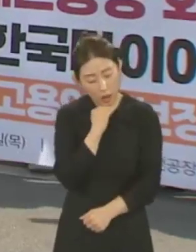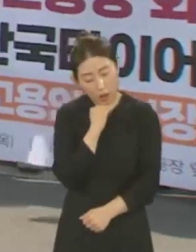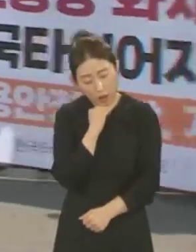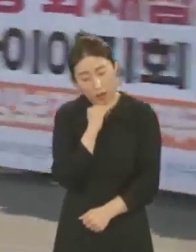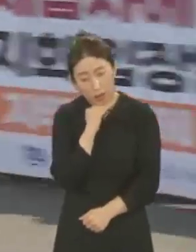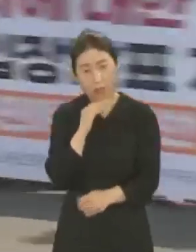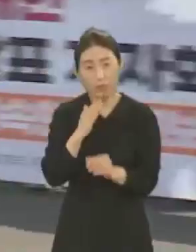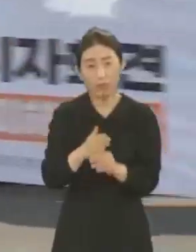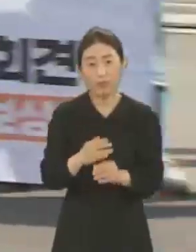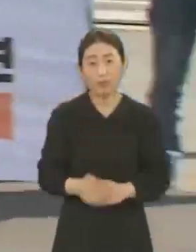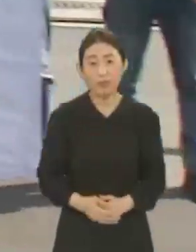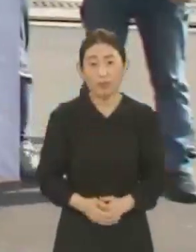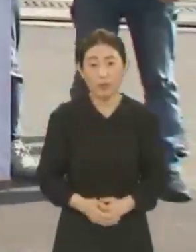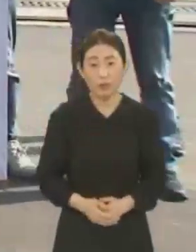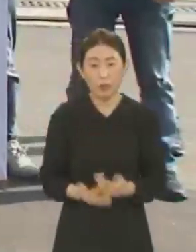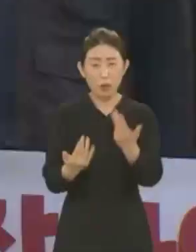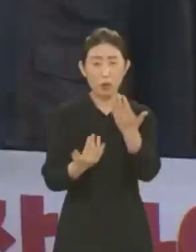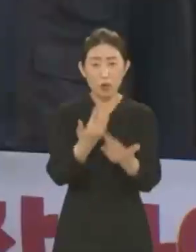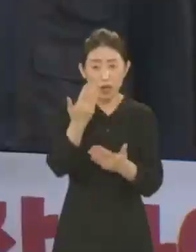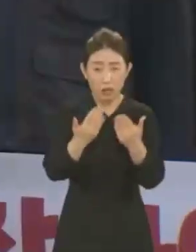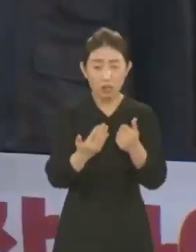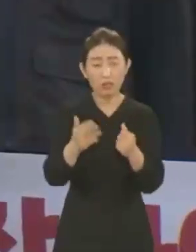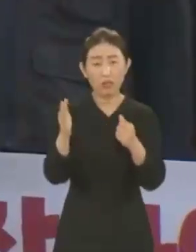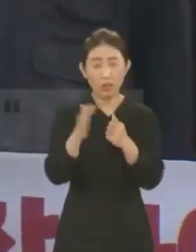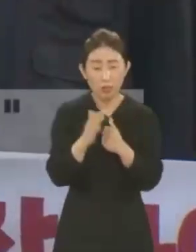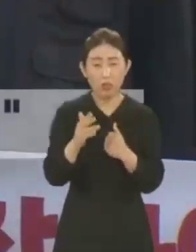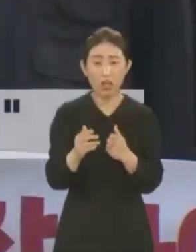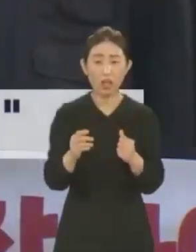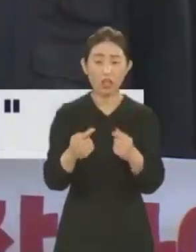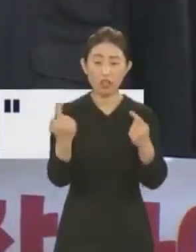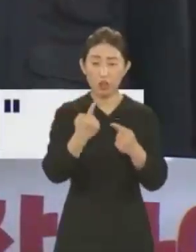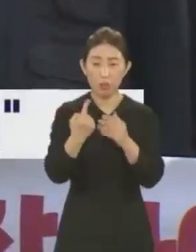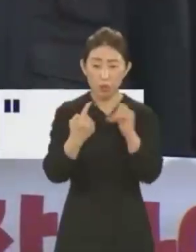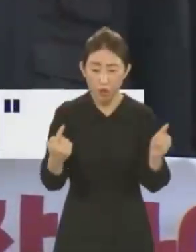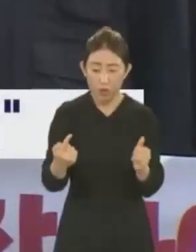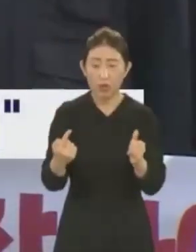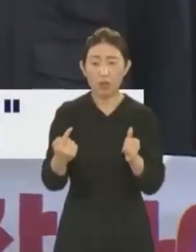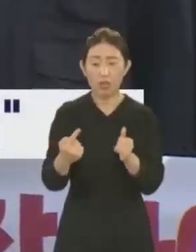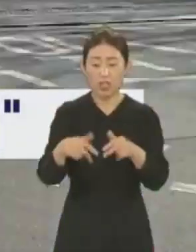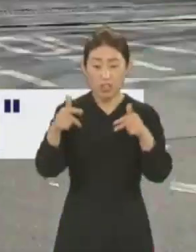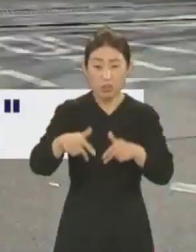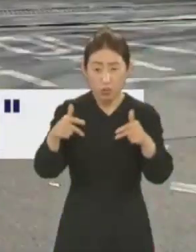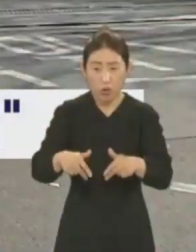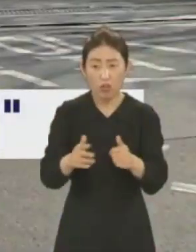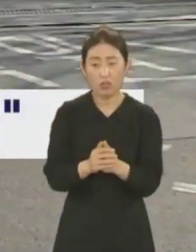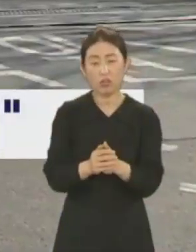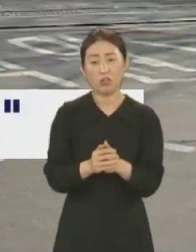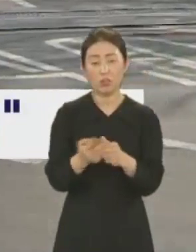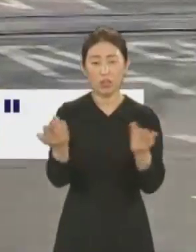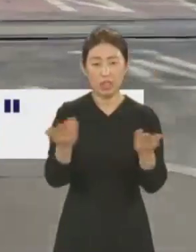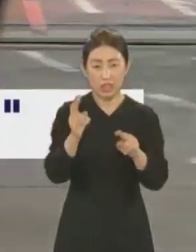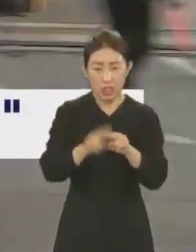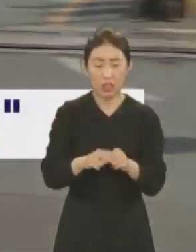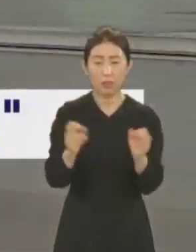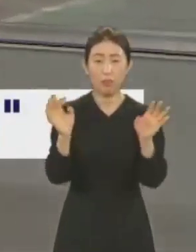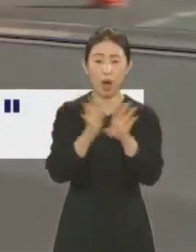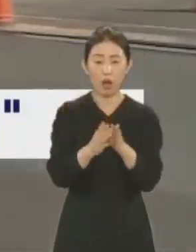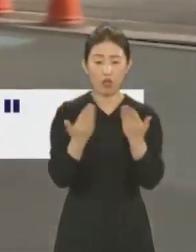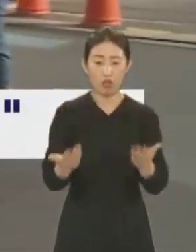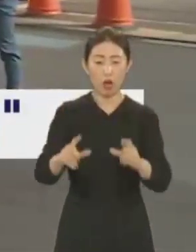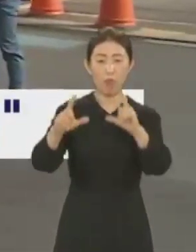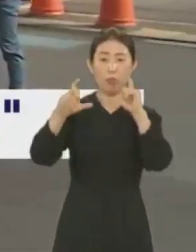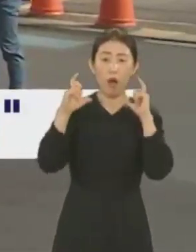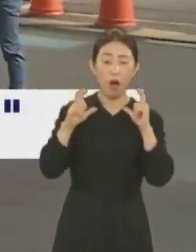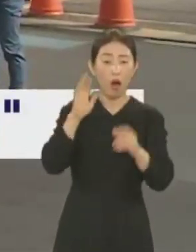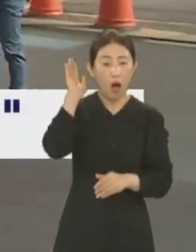삶이라고 말합니다 화재로 아이의 일터가 사라져버린 천여명이 230장 직원들은 휴업 통보를 받은 뒤 복귀에 대한